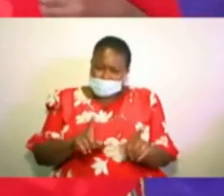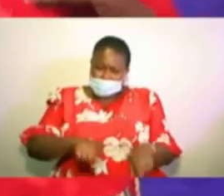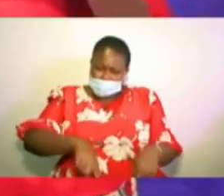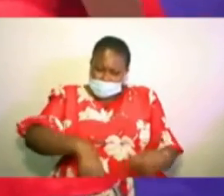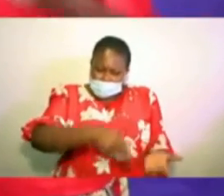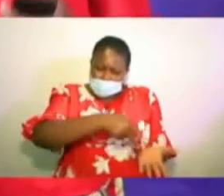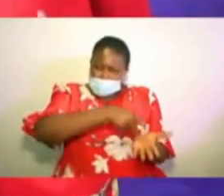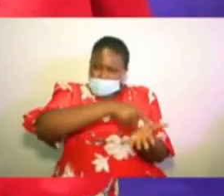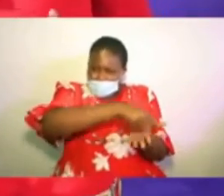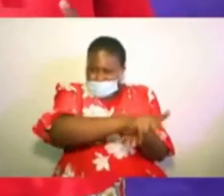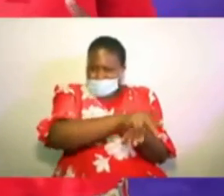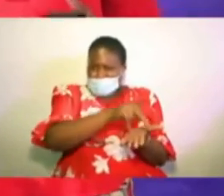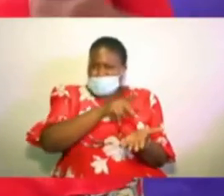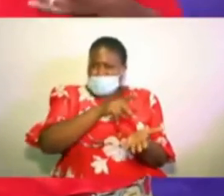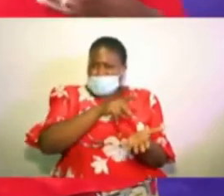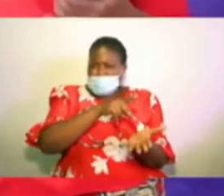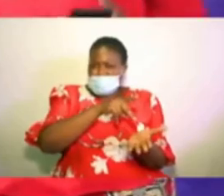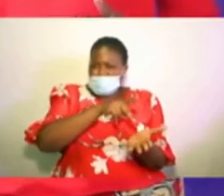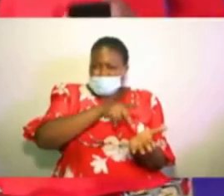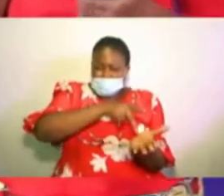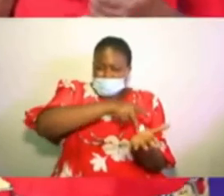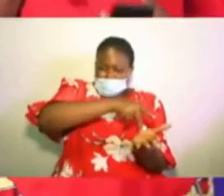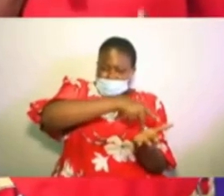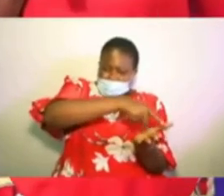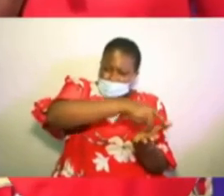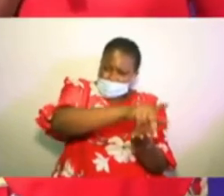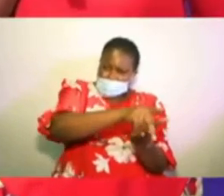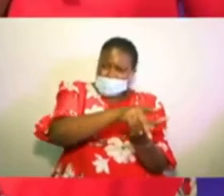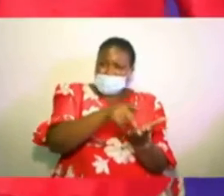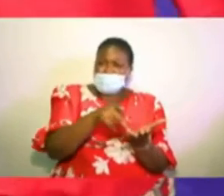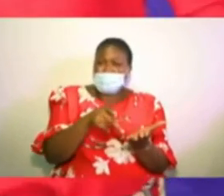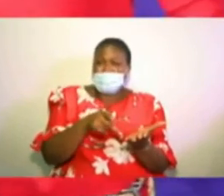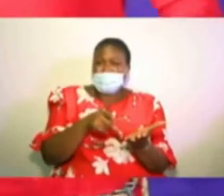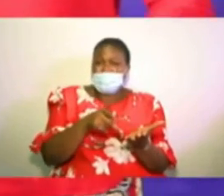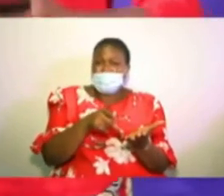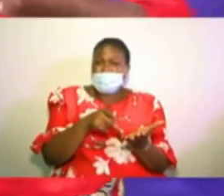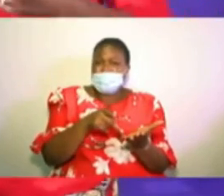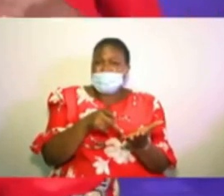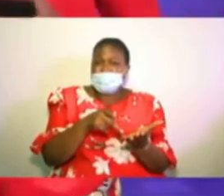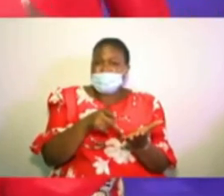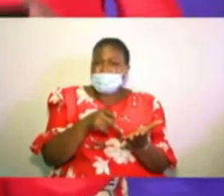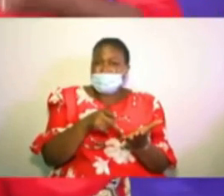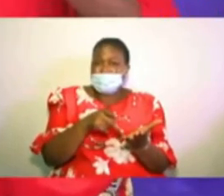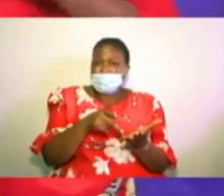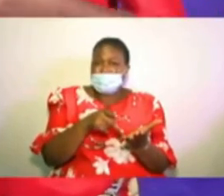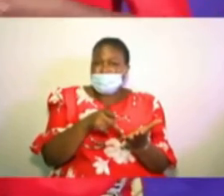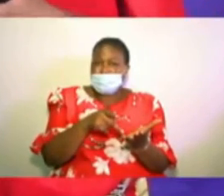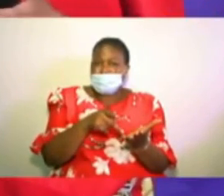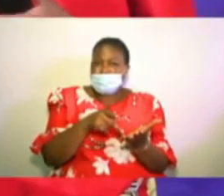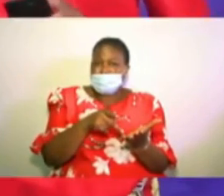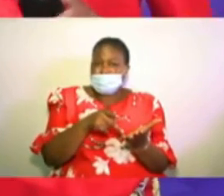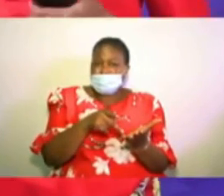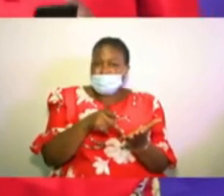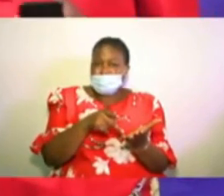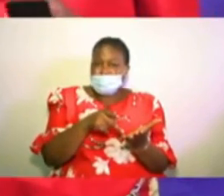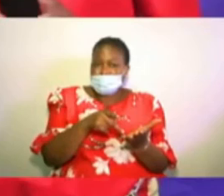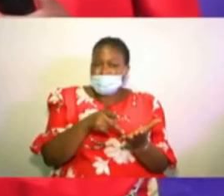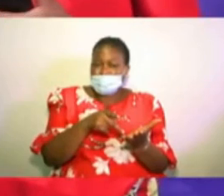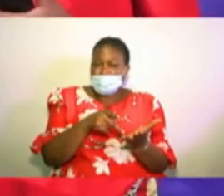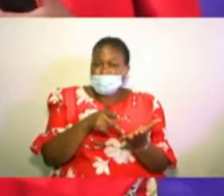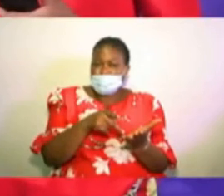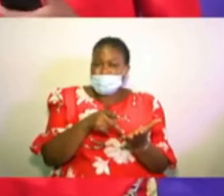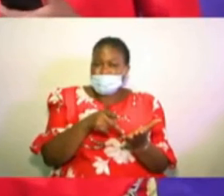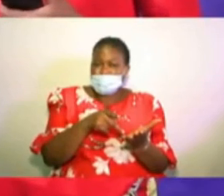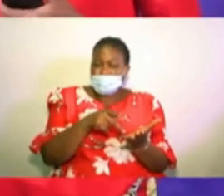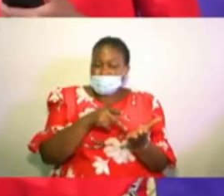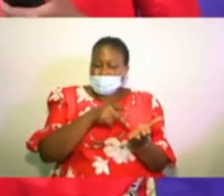qui est rendu par l'administration de l'hôpital lorsque tu récupères un corps qui est resté à la morgue. And I